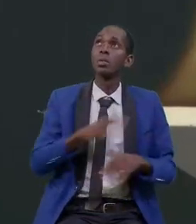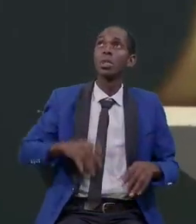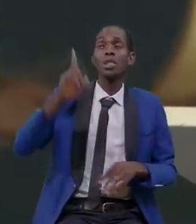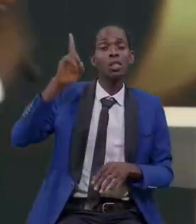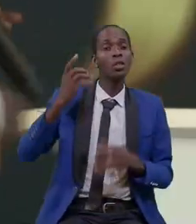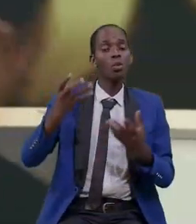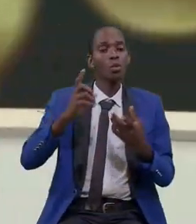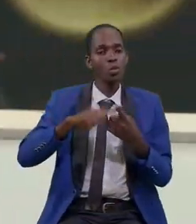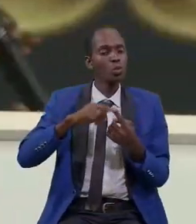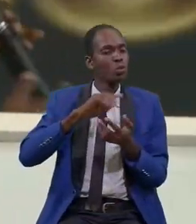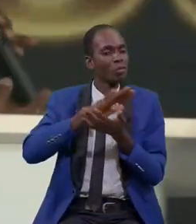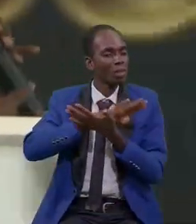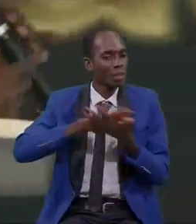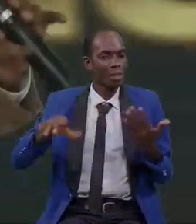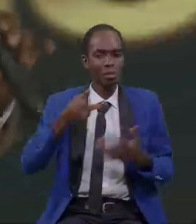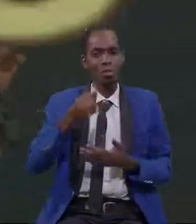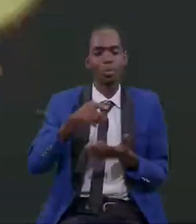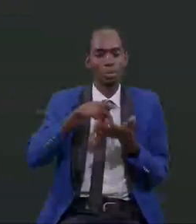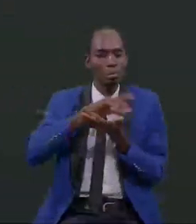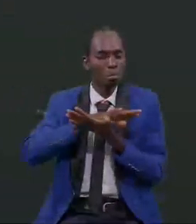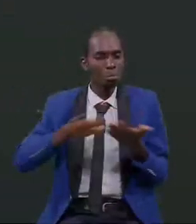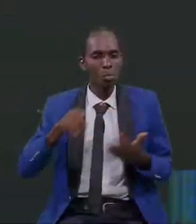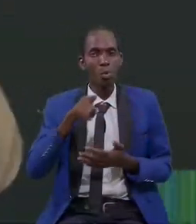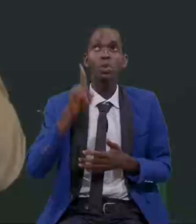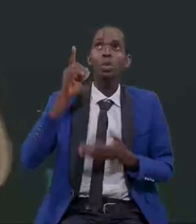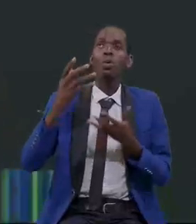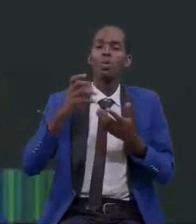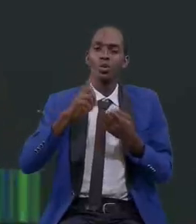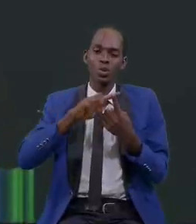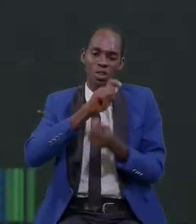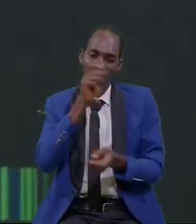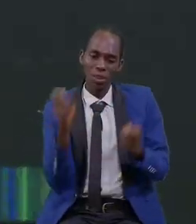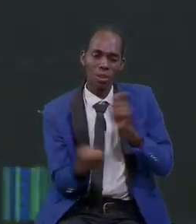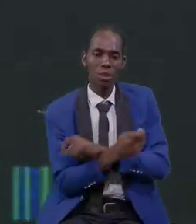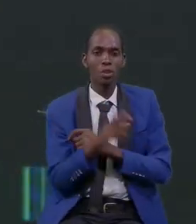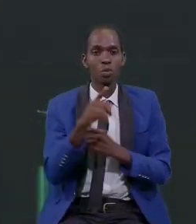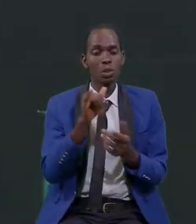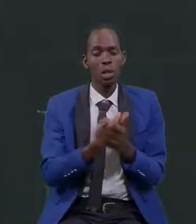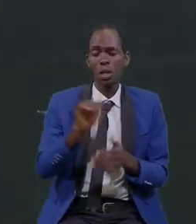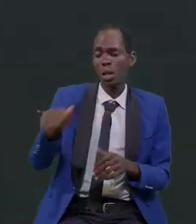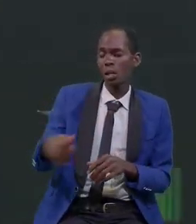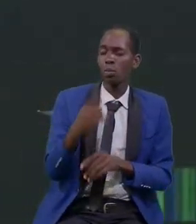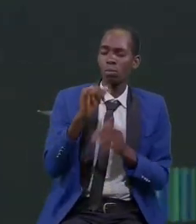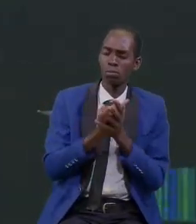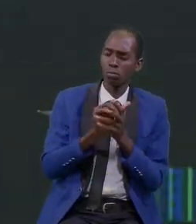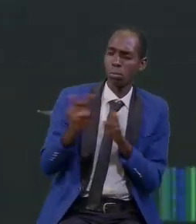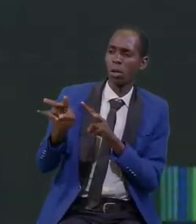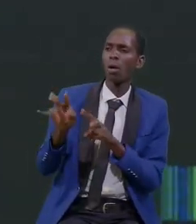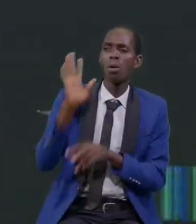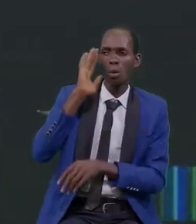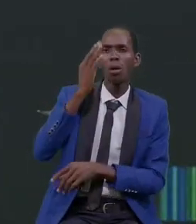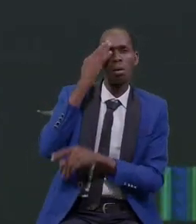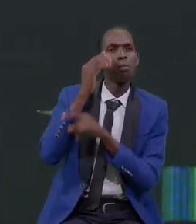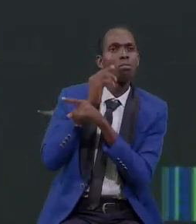veut tellement te purifier, il veut te transformer tellement pour que quiconque te voit sache